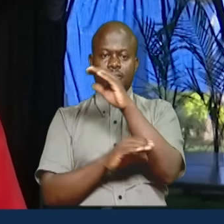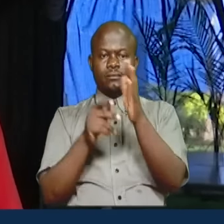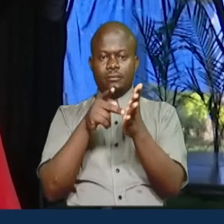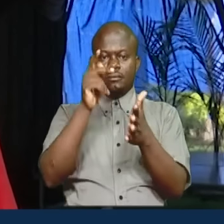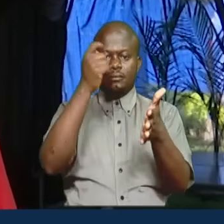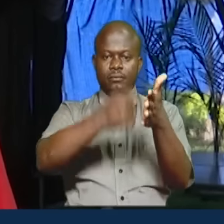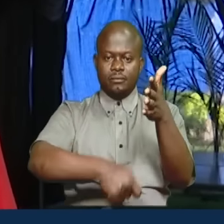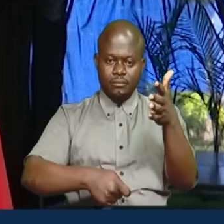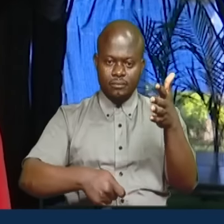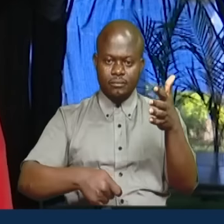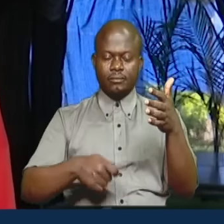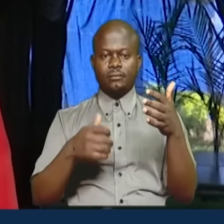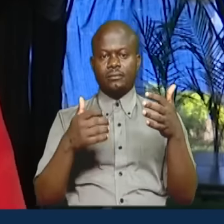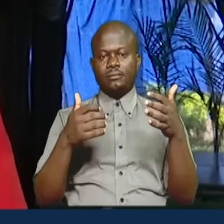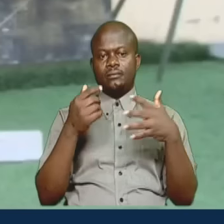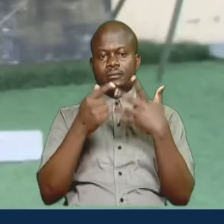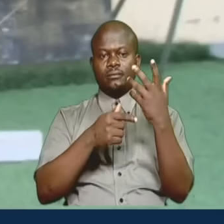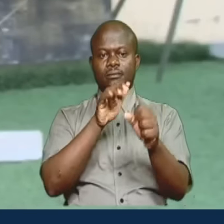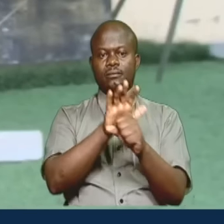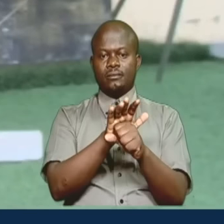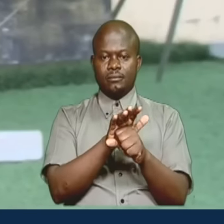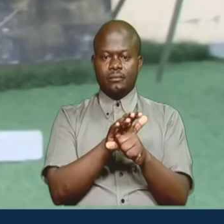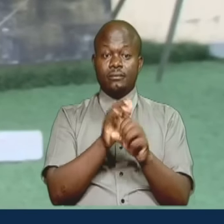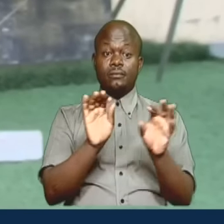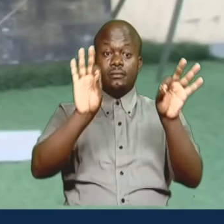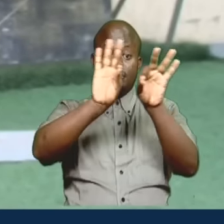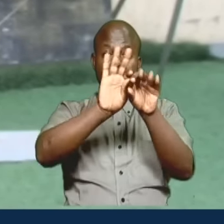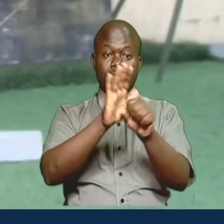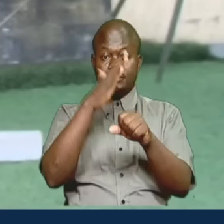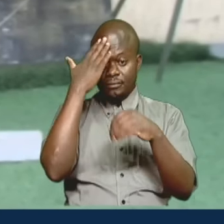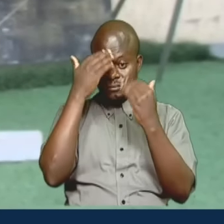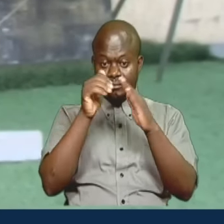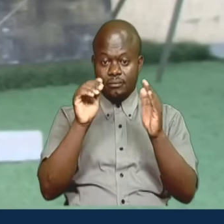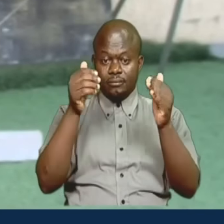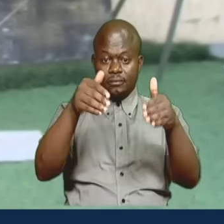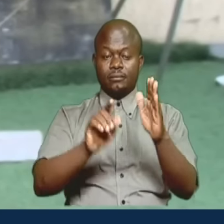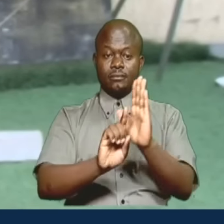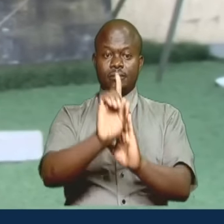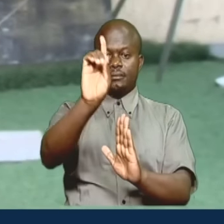imisoro, ni byinshi cyane birakimara kuko bizana iterambere.